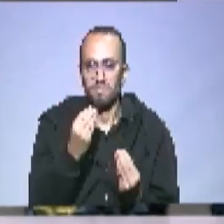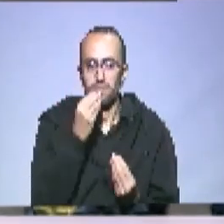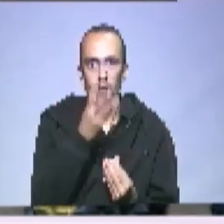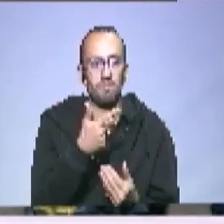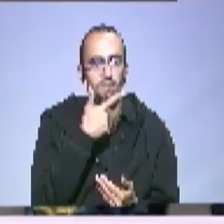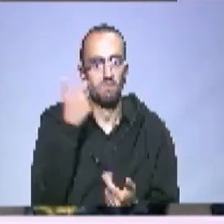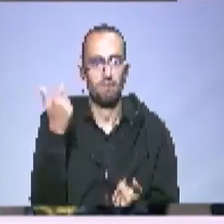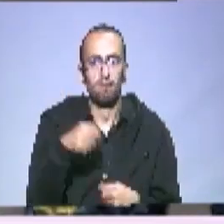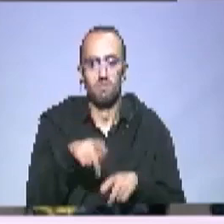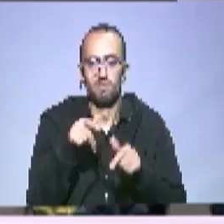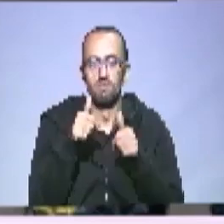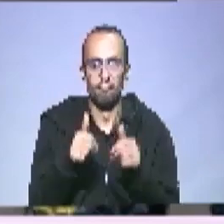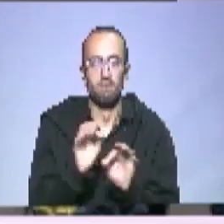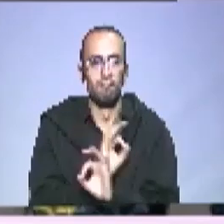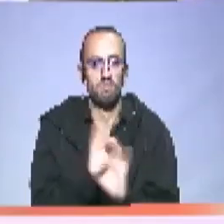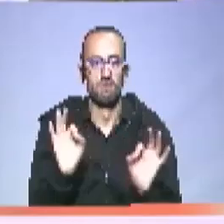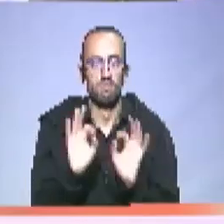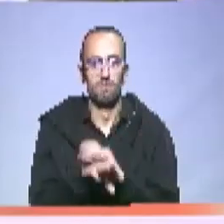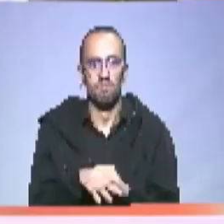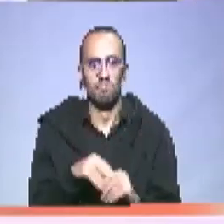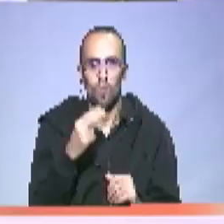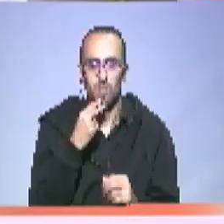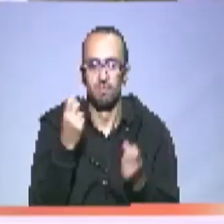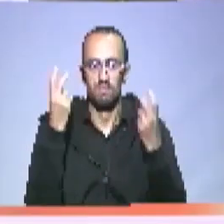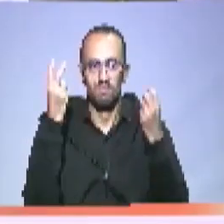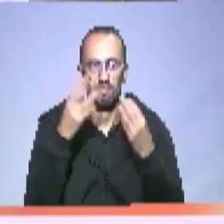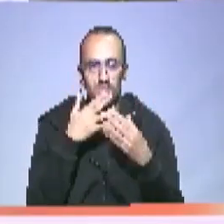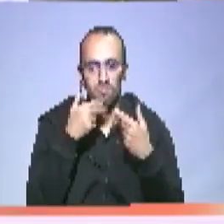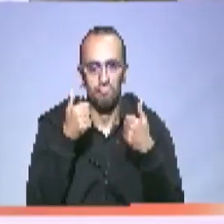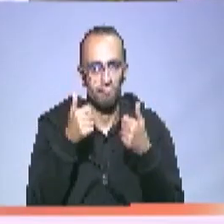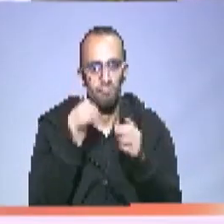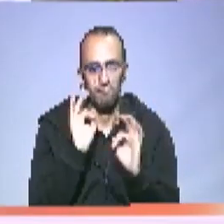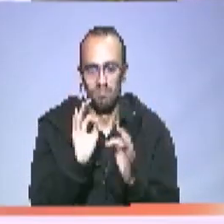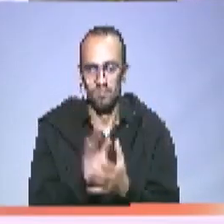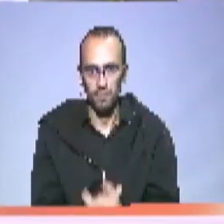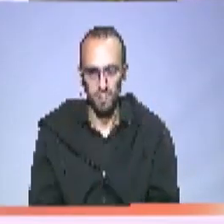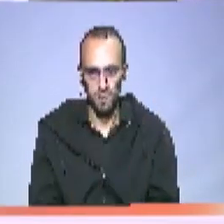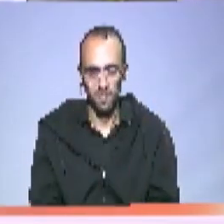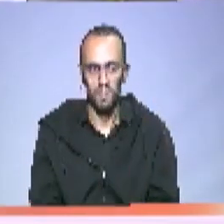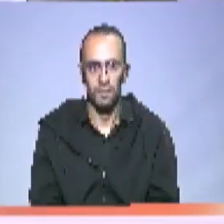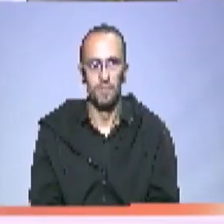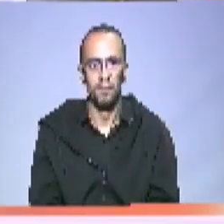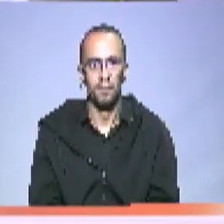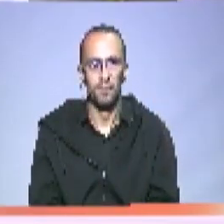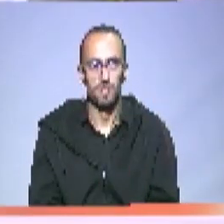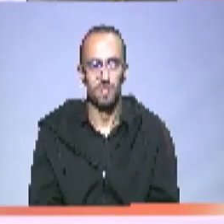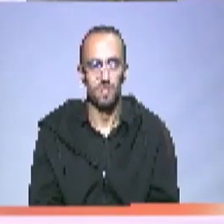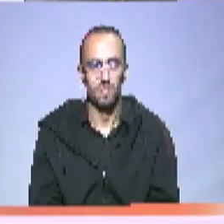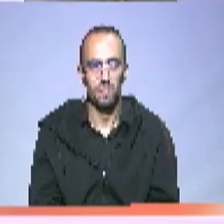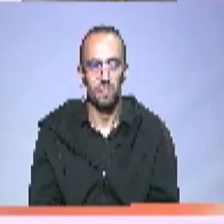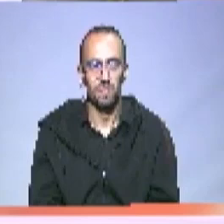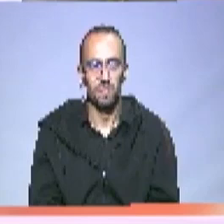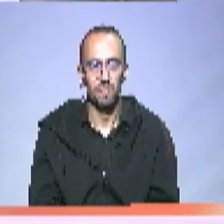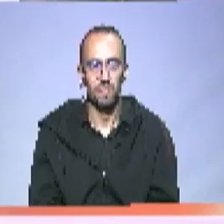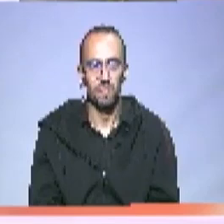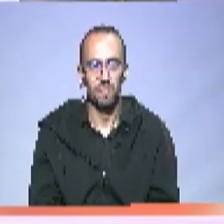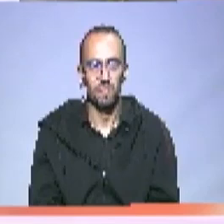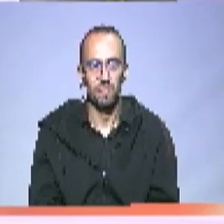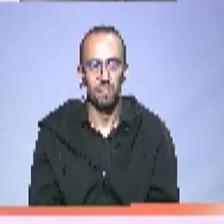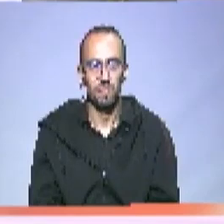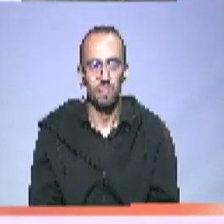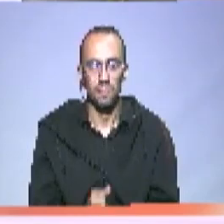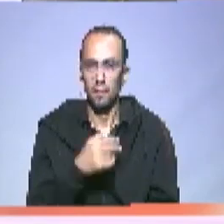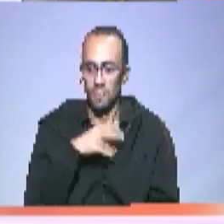الجميلة وعلى الإبداعات اللي الشيف بيقدمها لنا. ربنا يخليكي. اتفضل. ربنا يخليكي يا فندم. أنا بشكر ربنا إن أنا